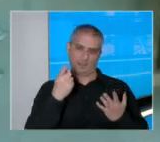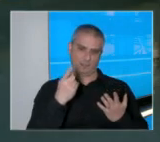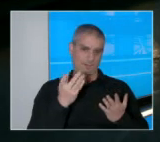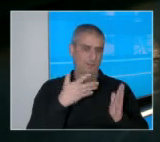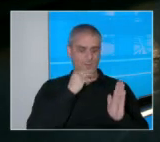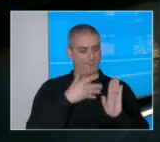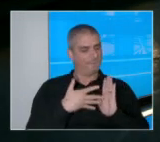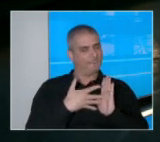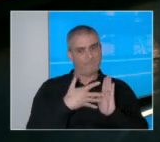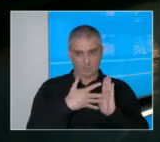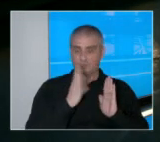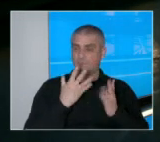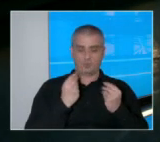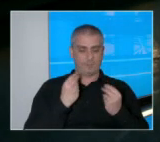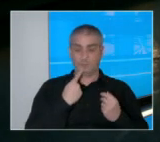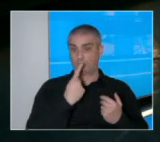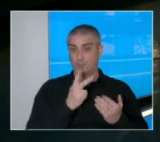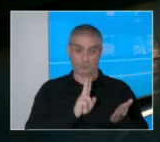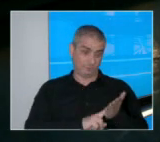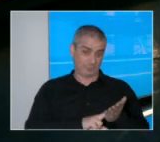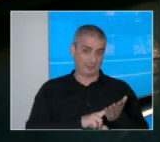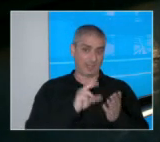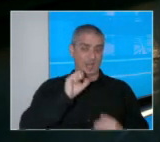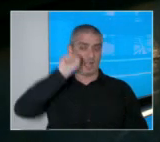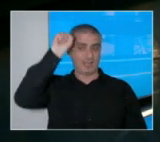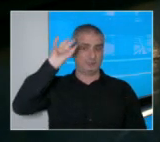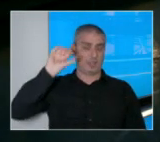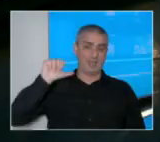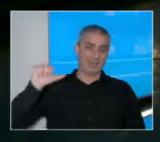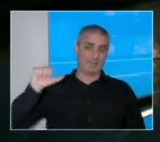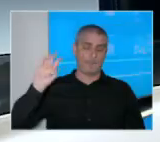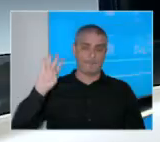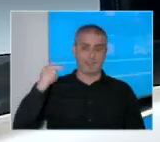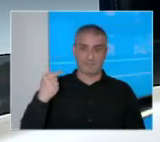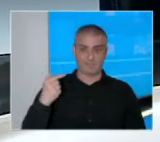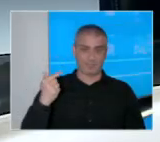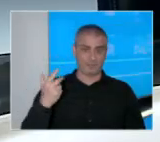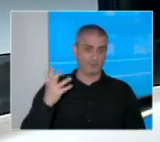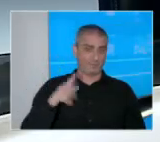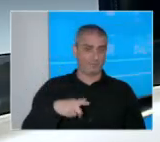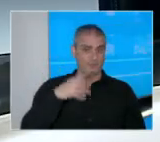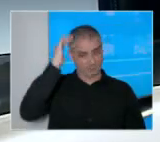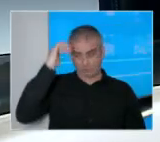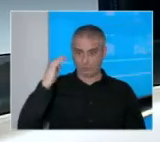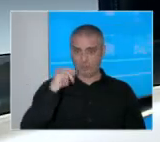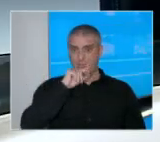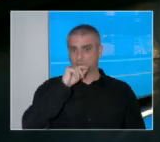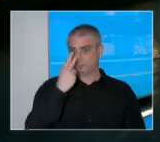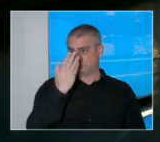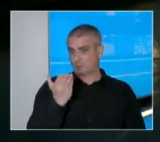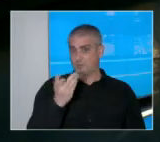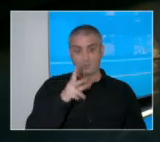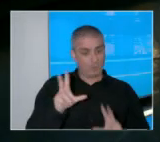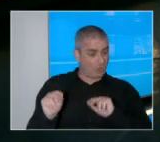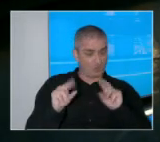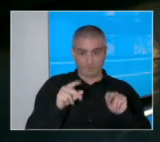מותח ביקורת, ויש הרבה שיאמרו בצדק על הכהניזם של איתמר בן גביר. ועל החיבור בינו לבין סמוטריץ', הרבה ציוצים ראיתי ממך בעניין הזה. אז באותה